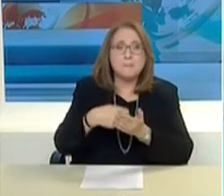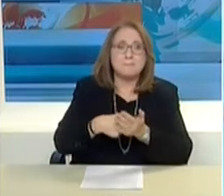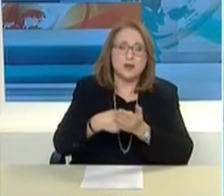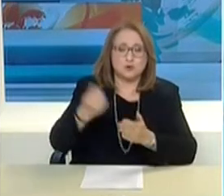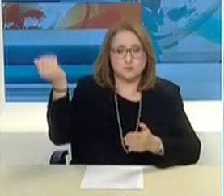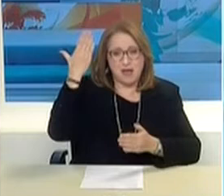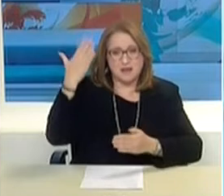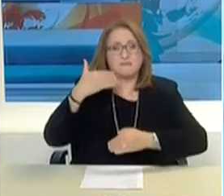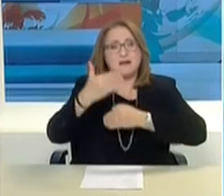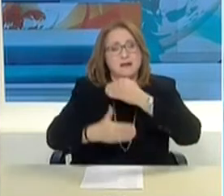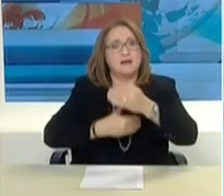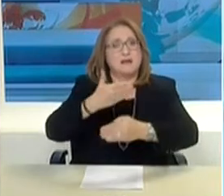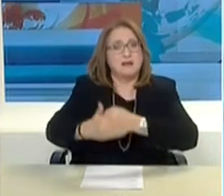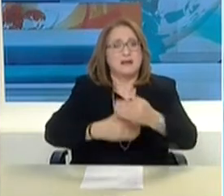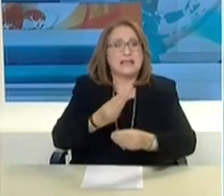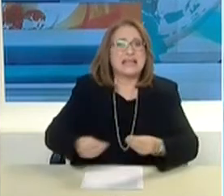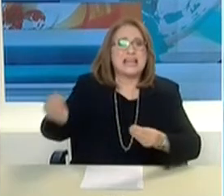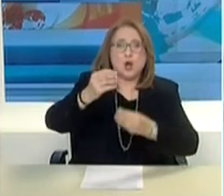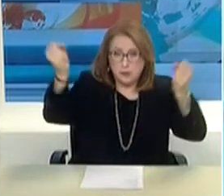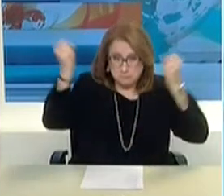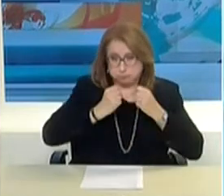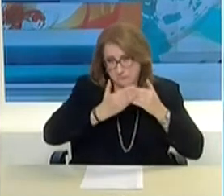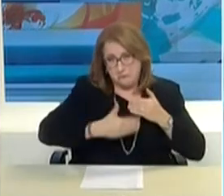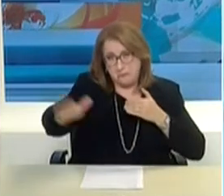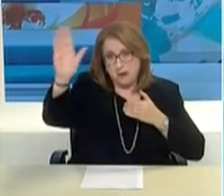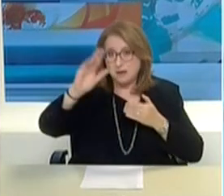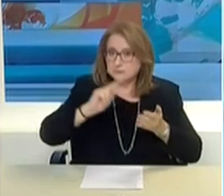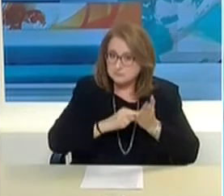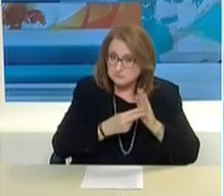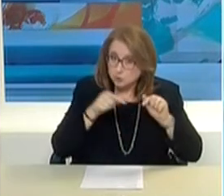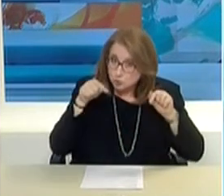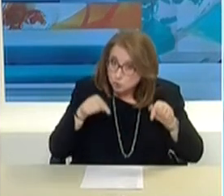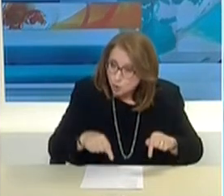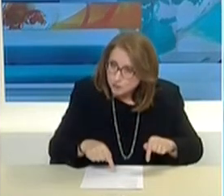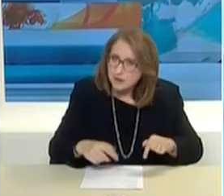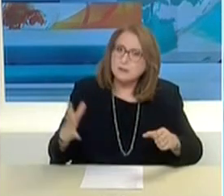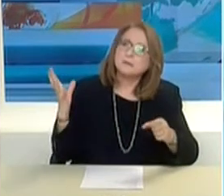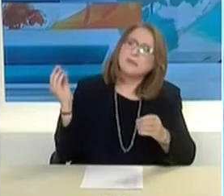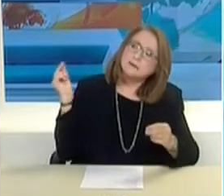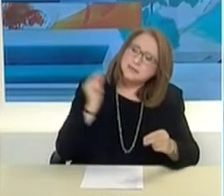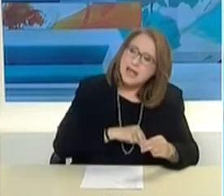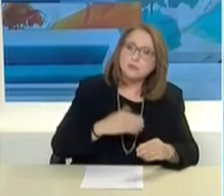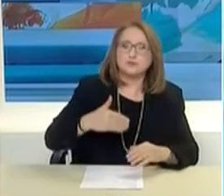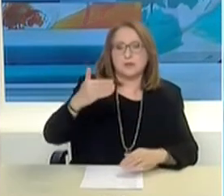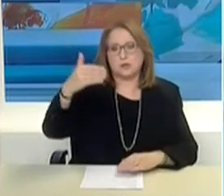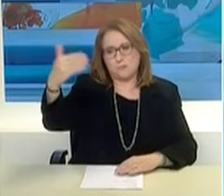ανοησίας. Μένουμε σπίτι και τηρούμε τις οδηγίες. Οτιδήποτε άλλο, επιτρέψτε μου να πω ότι είναι σχεδόν